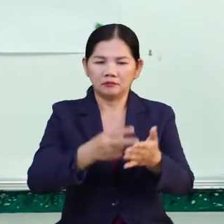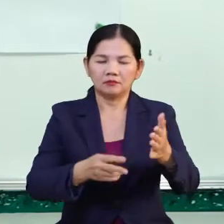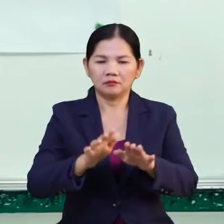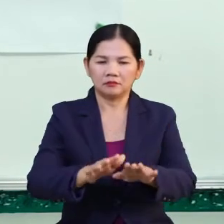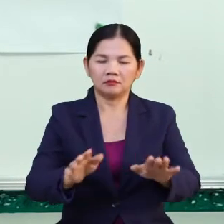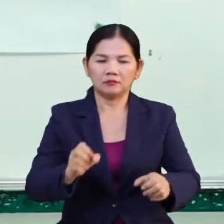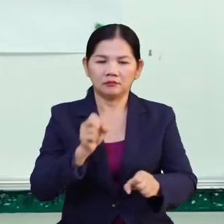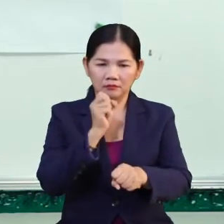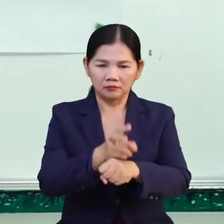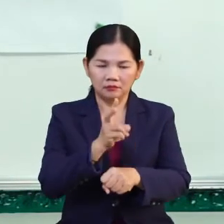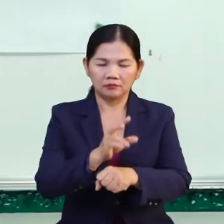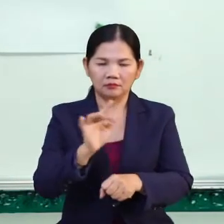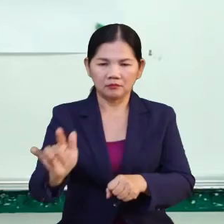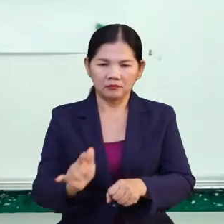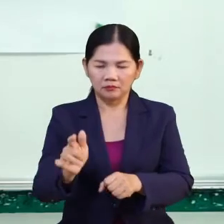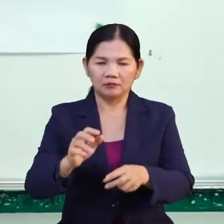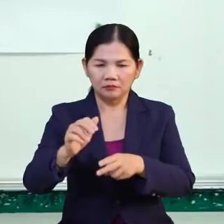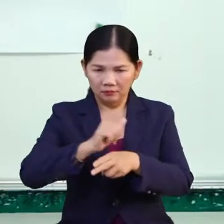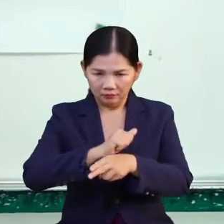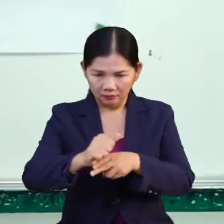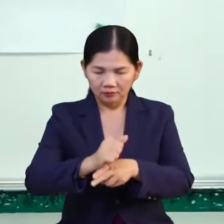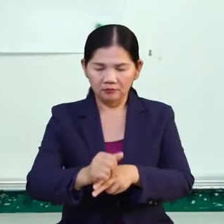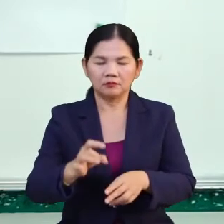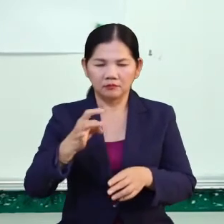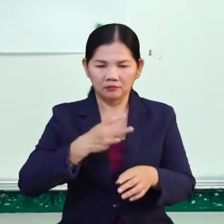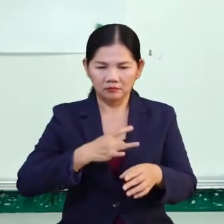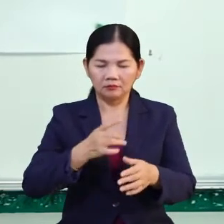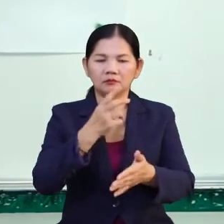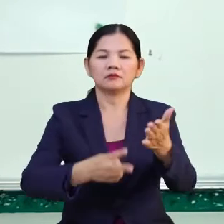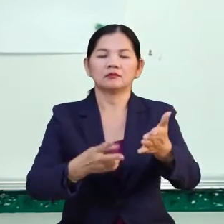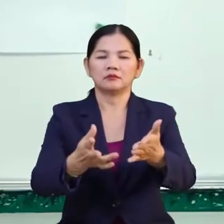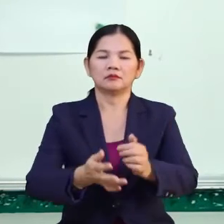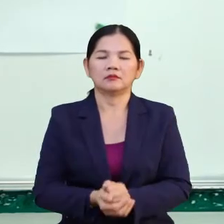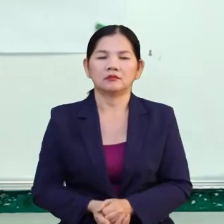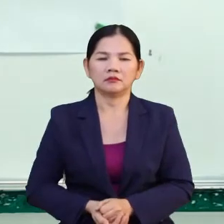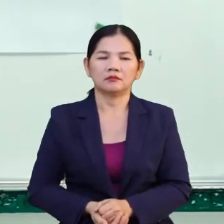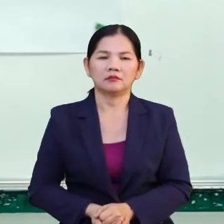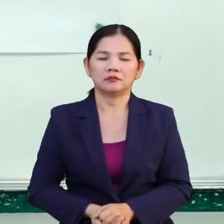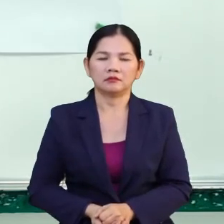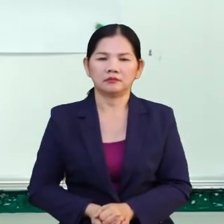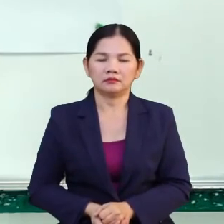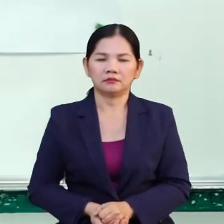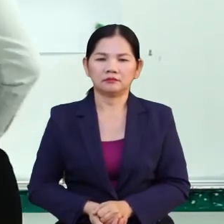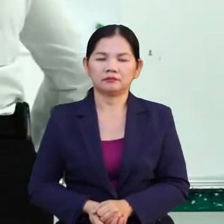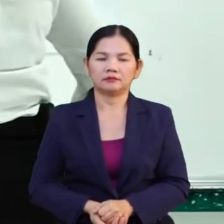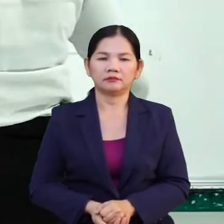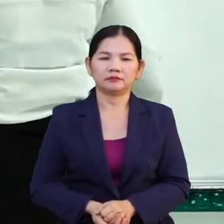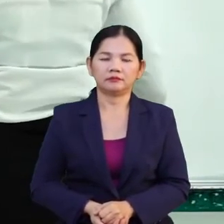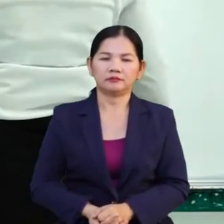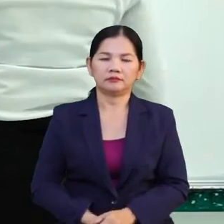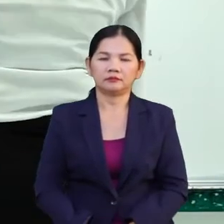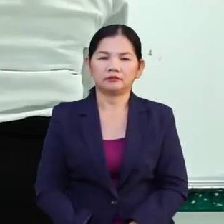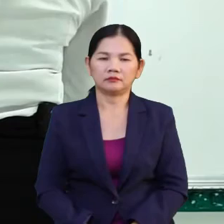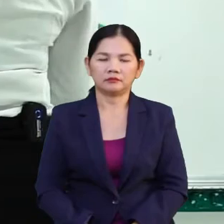ប់បីយកមកអនុវត្តព្រោះអ្វីតោះចាប់ដើមគិតទាំងអស់គ្នា